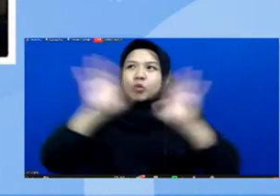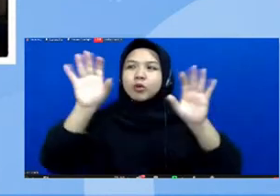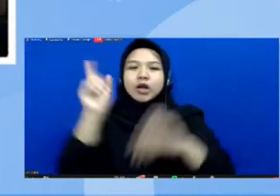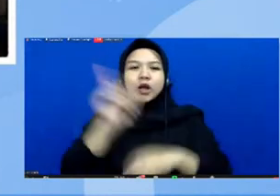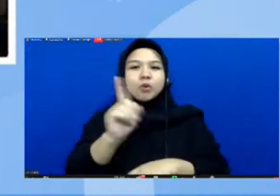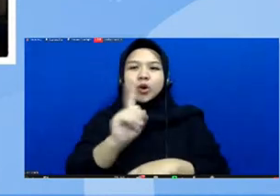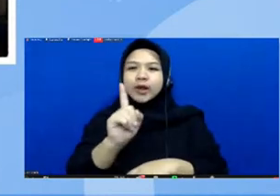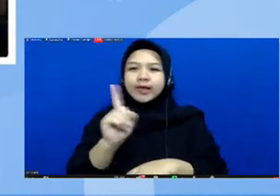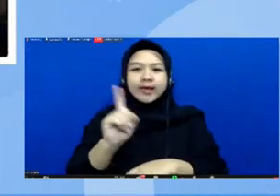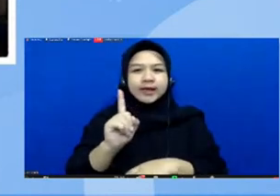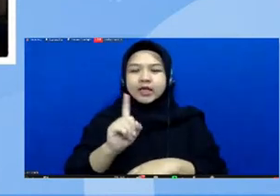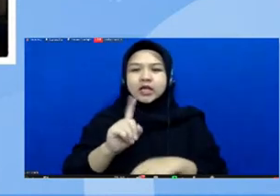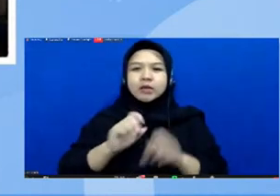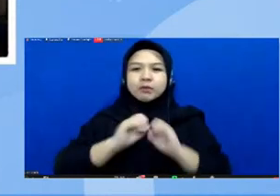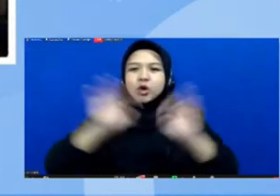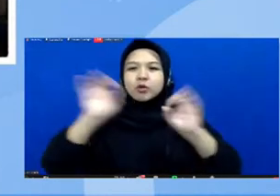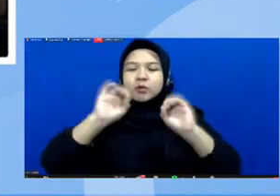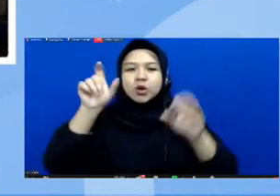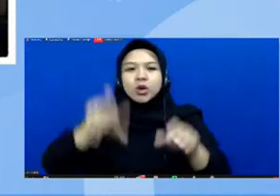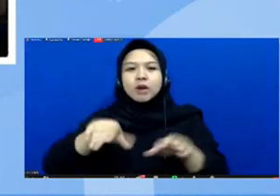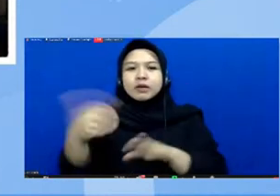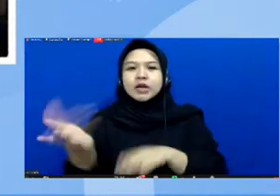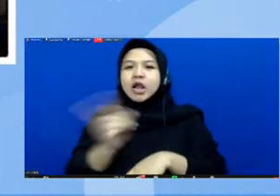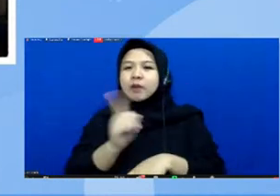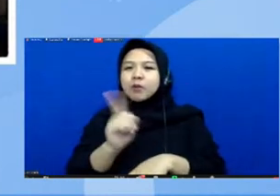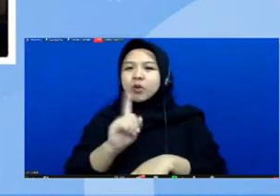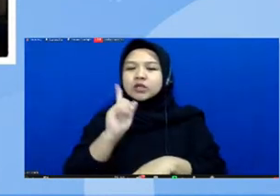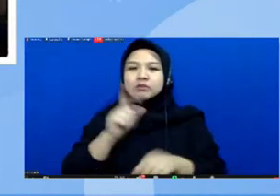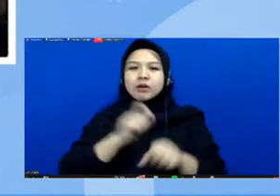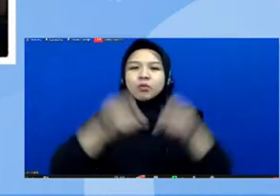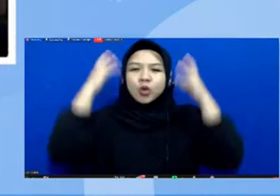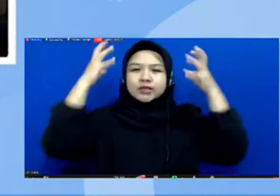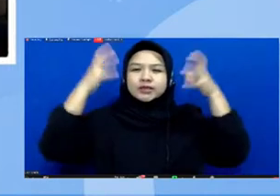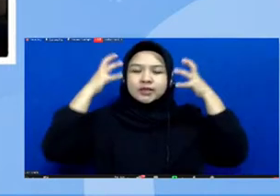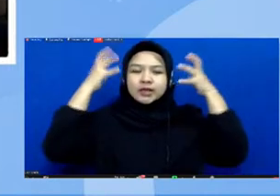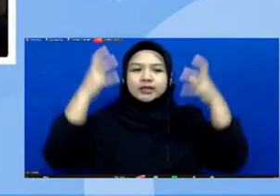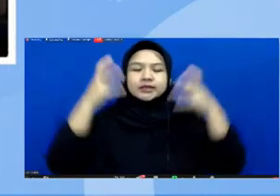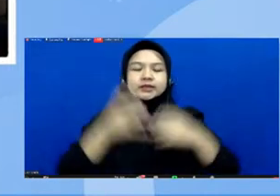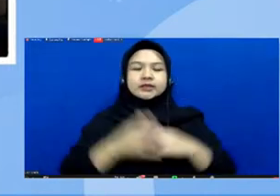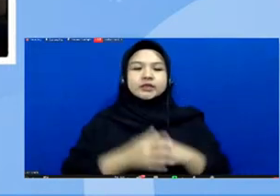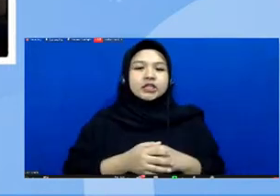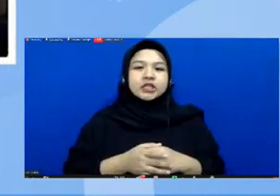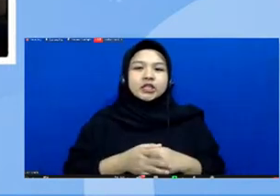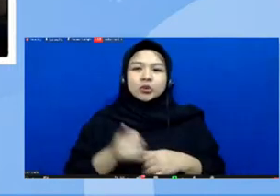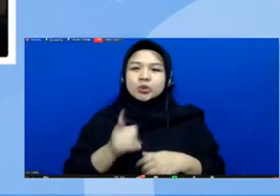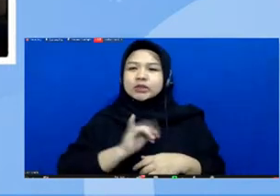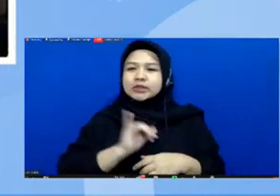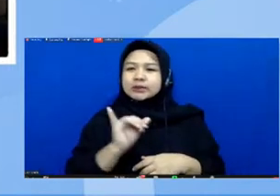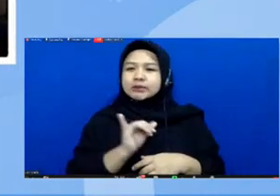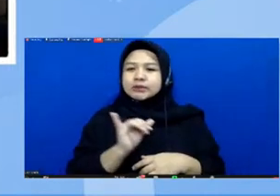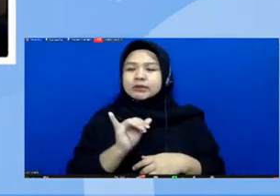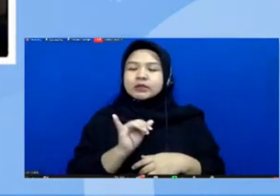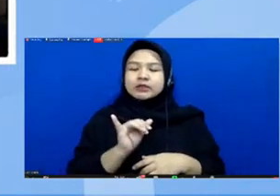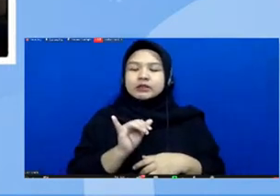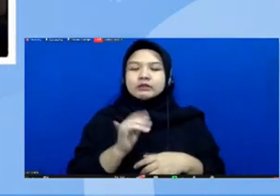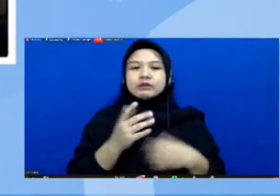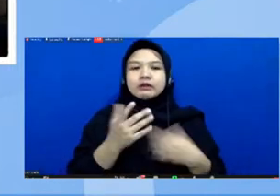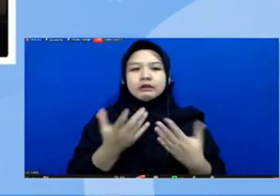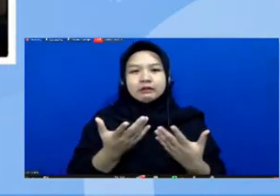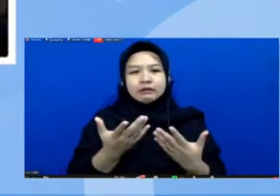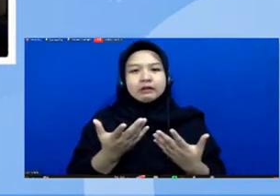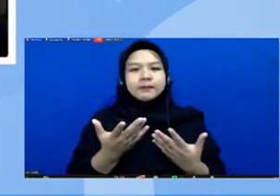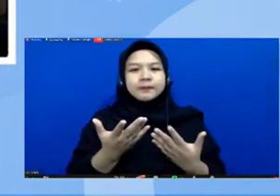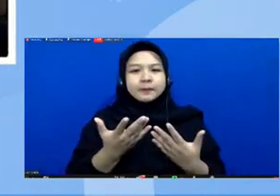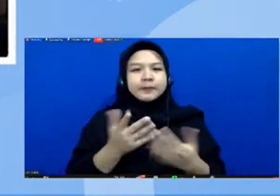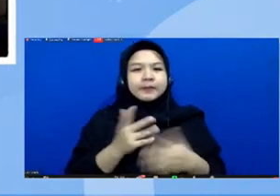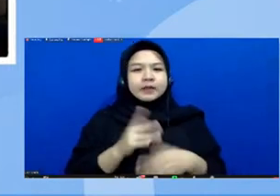orang meninggal gitu katanya. Karena apa? Karena bikin stres gitu. Jadi ibaratnya apa? Istilahnya